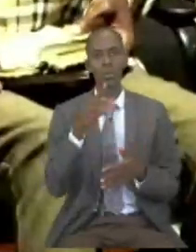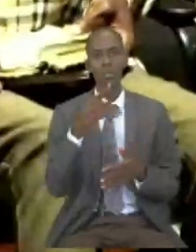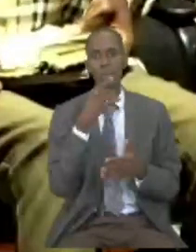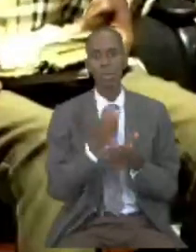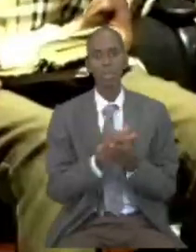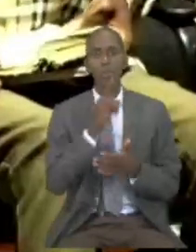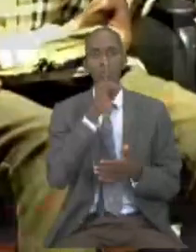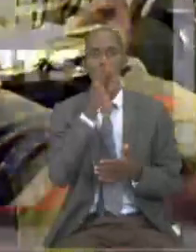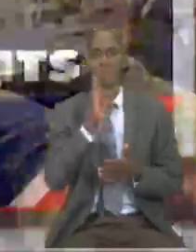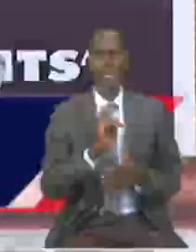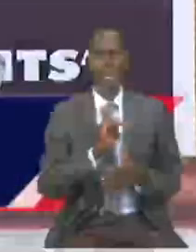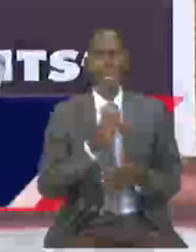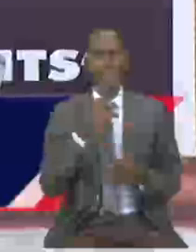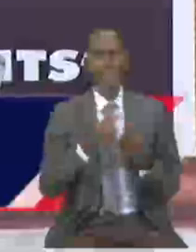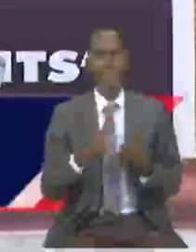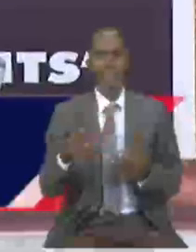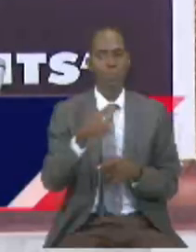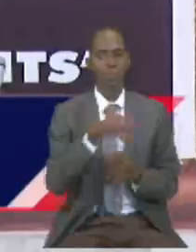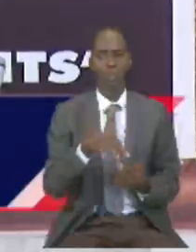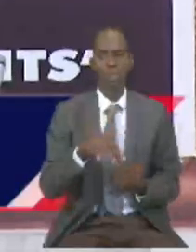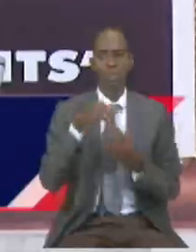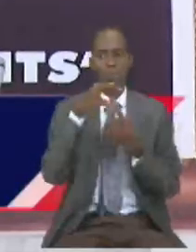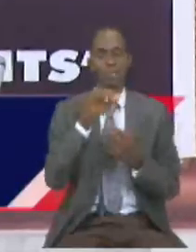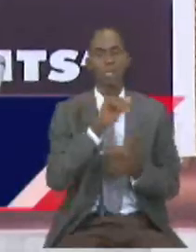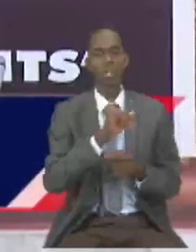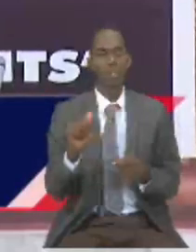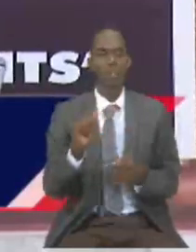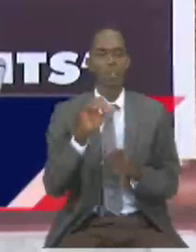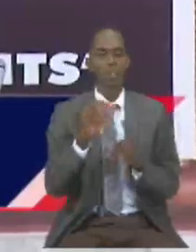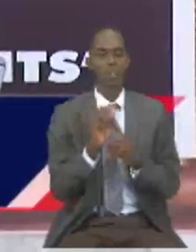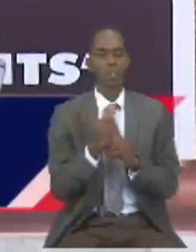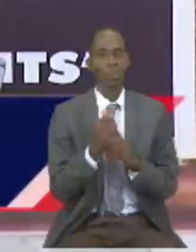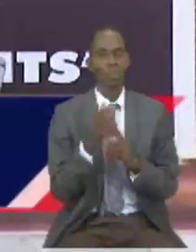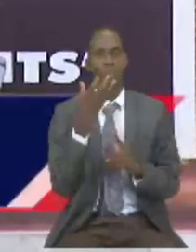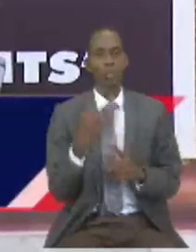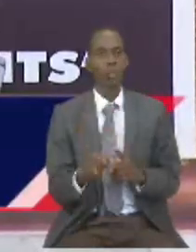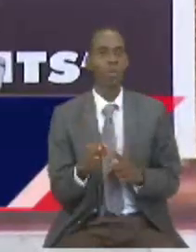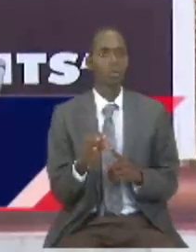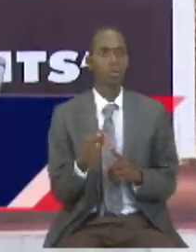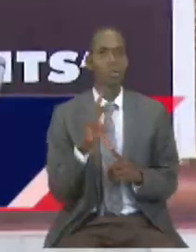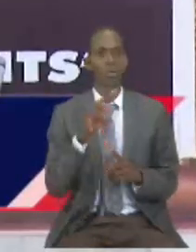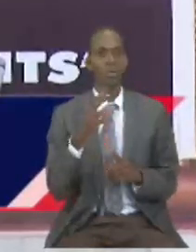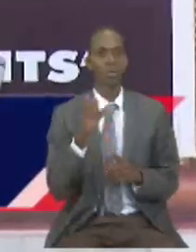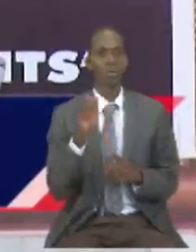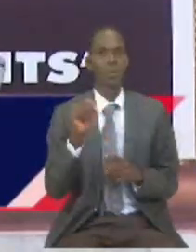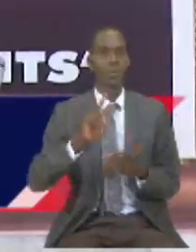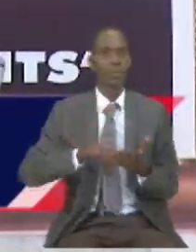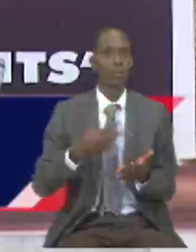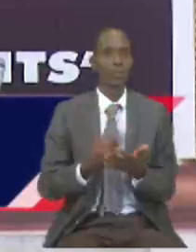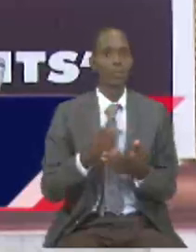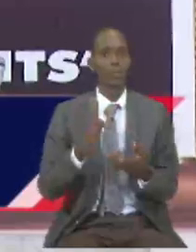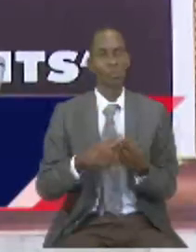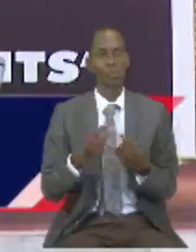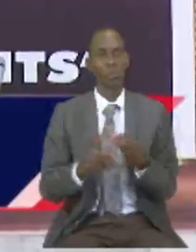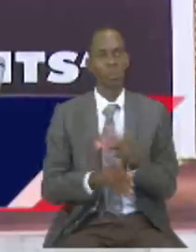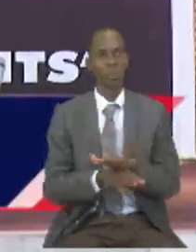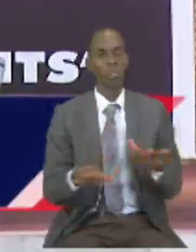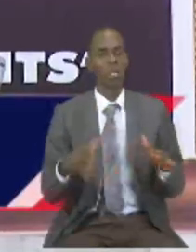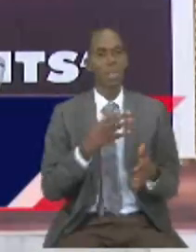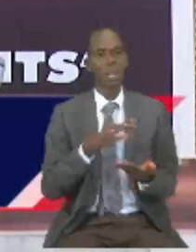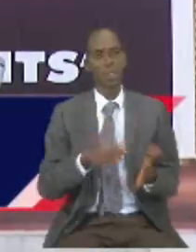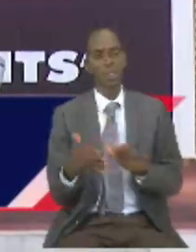12, 24. En vérité, je vous le dis, si le grain de blé qui est tombé en terre ne meurt, il